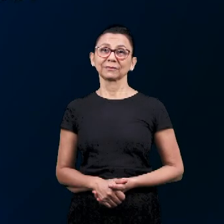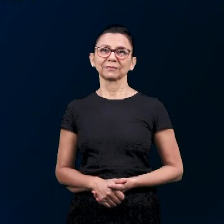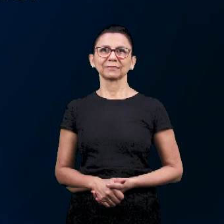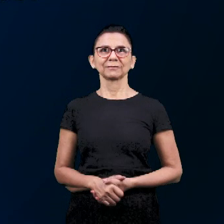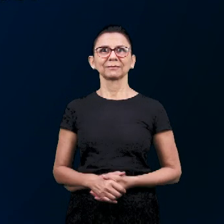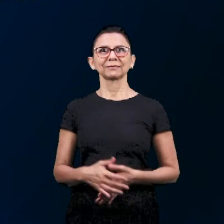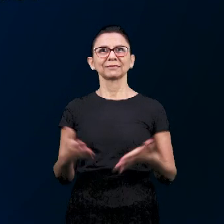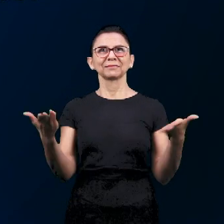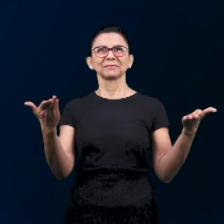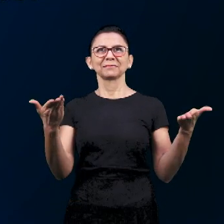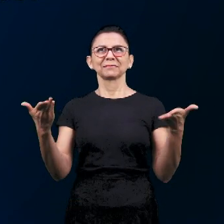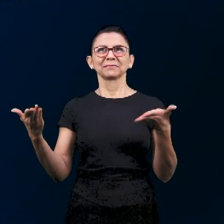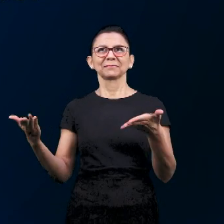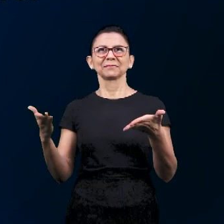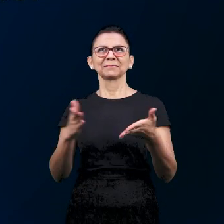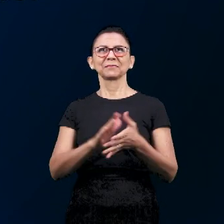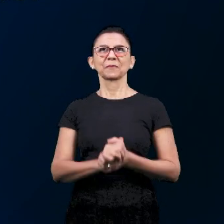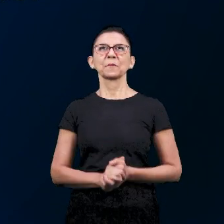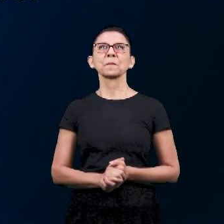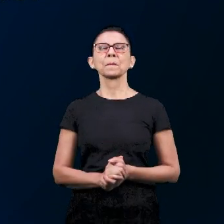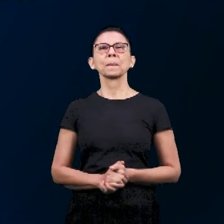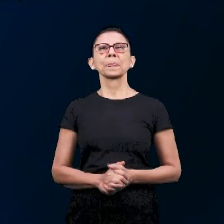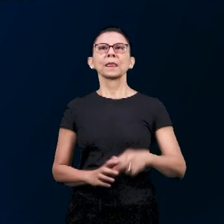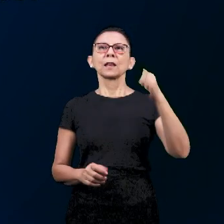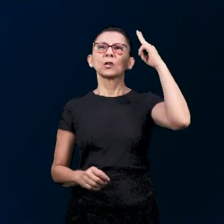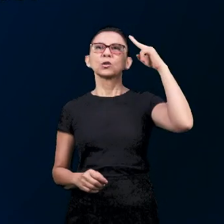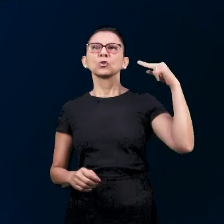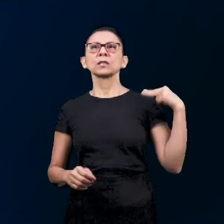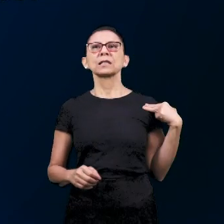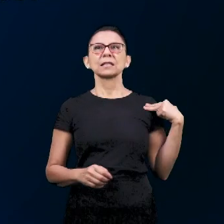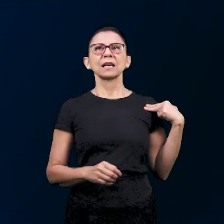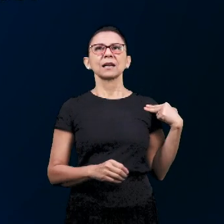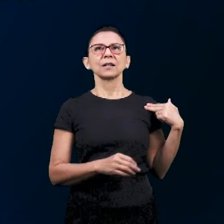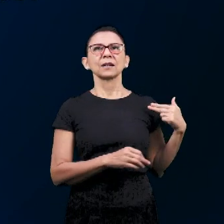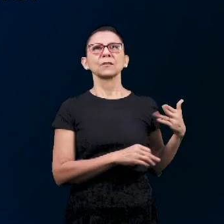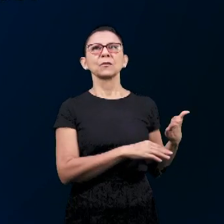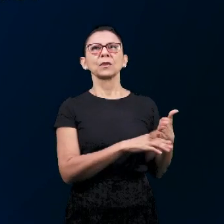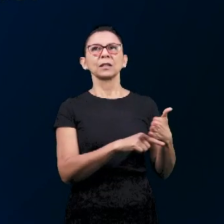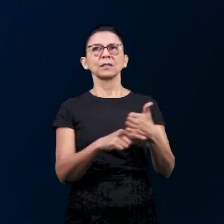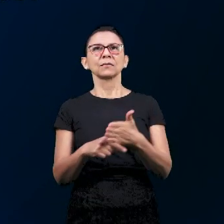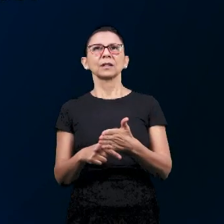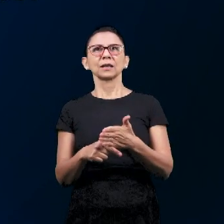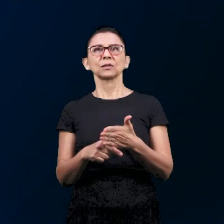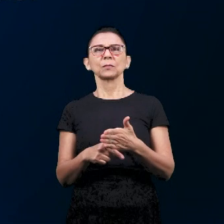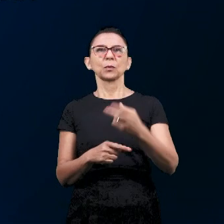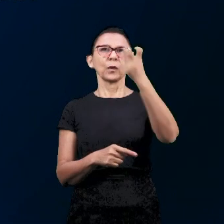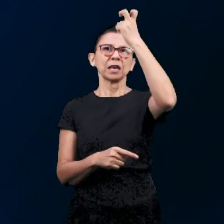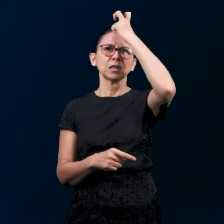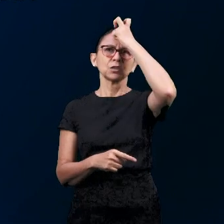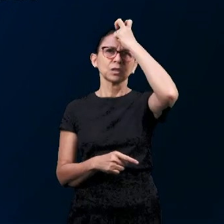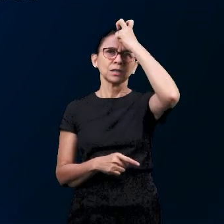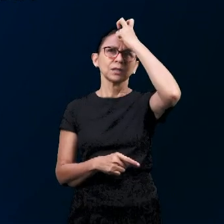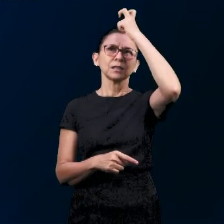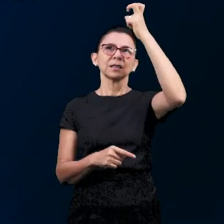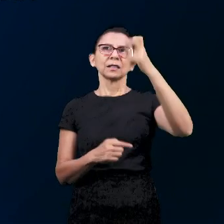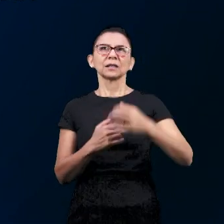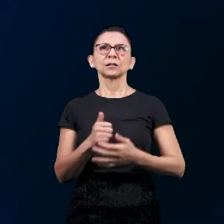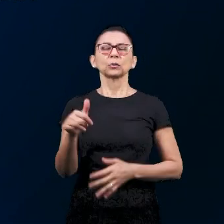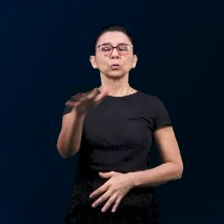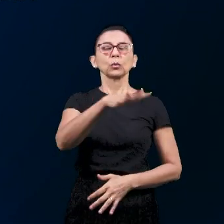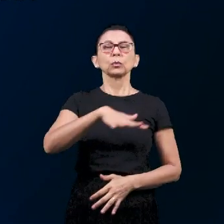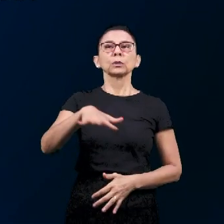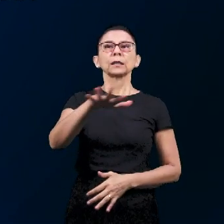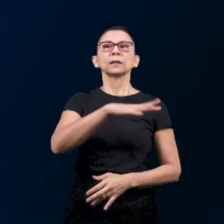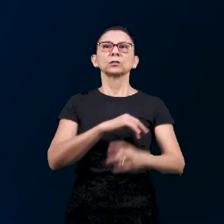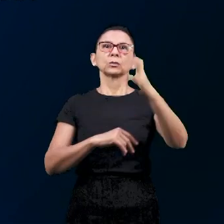Quand José a été élevé gouverneur de l'Égypte, il a eu la famine sur la terre et ses frères sont venus à l'Égypte acheter du pain. Et